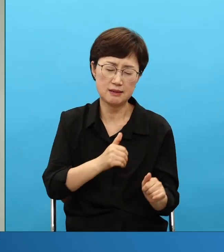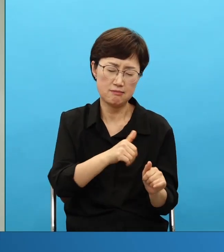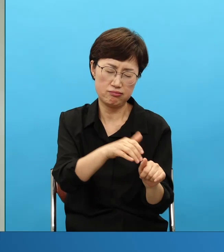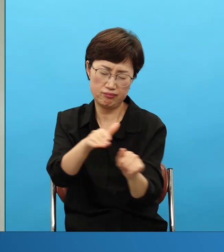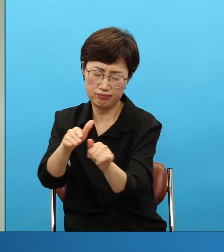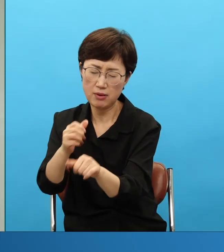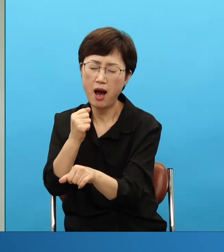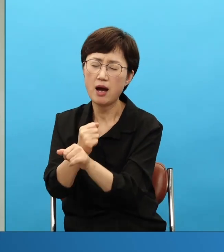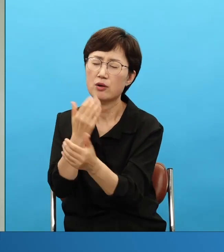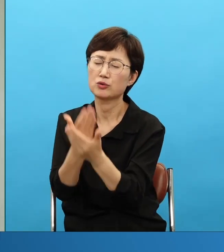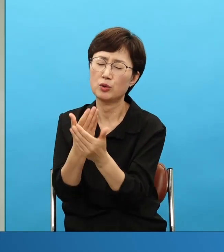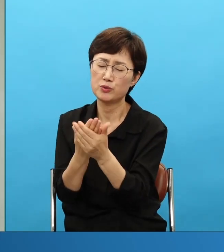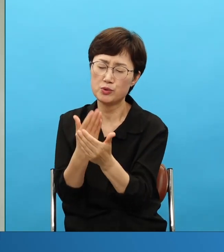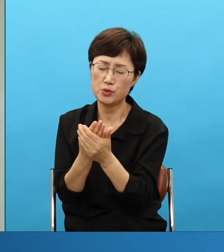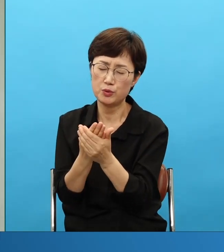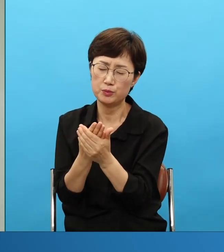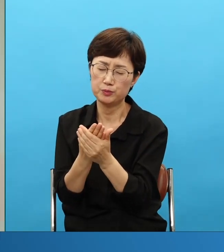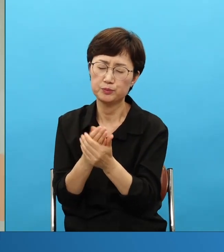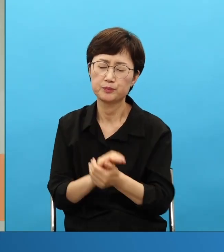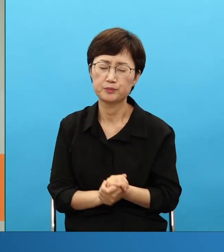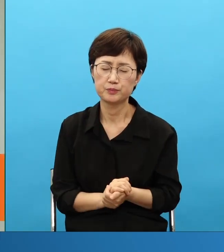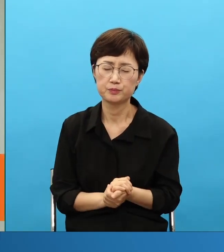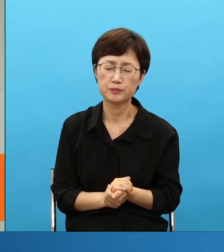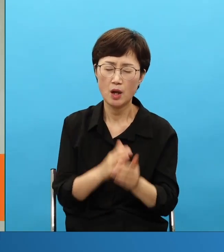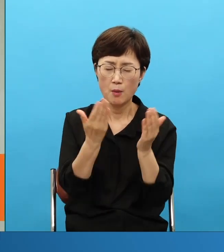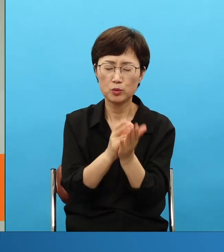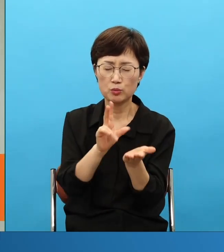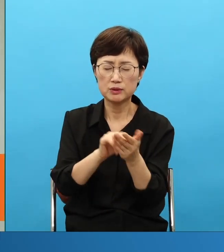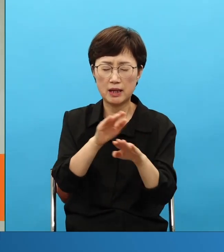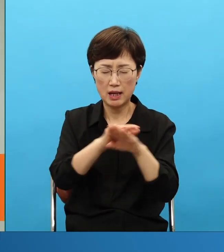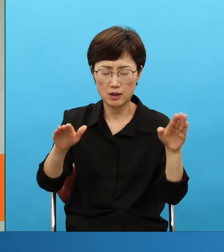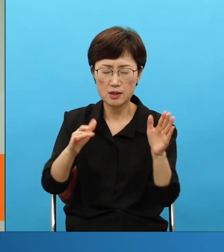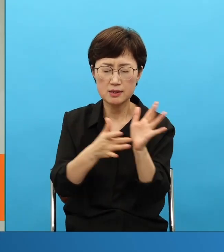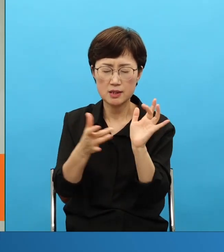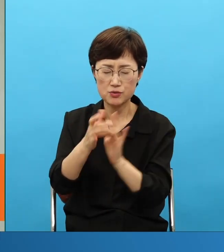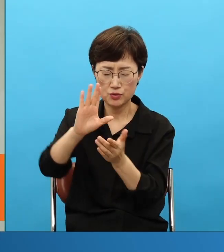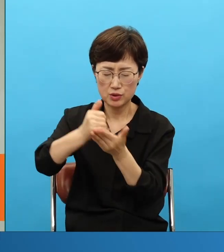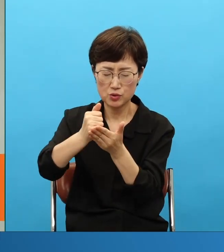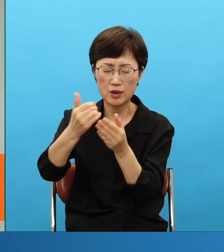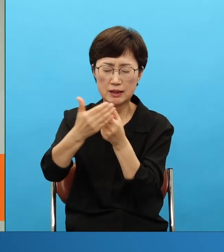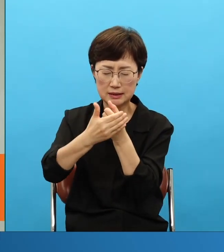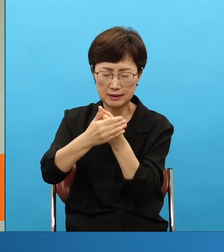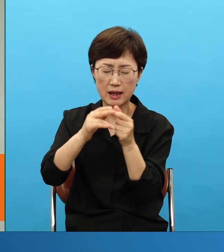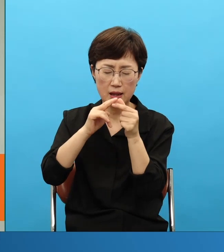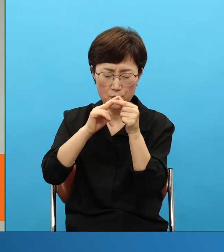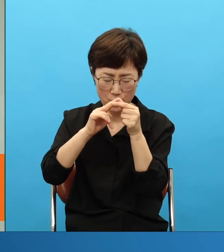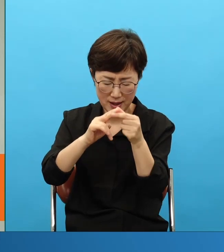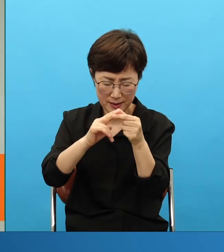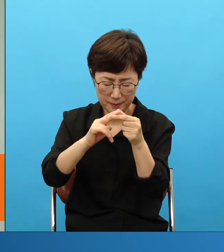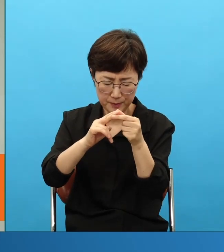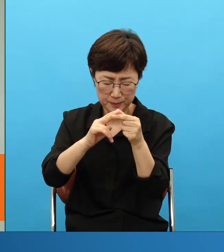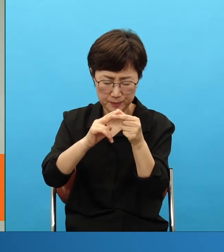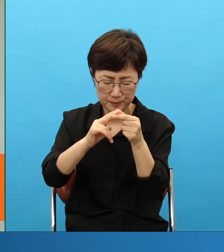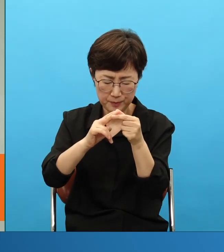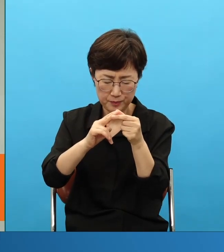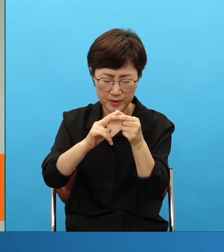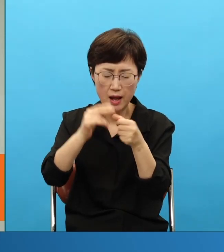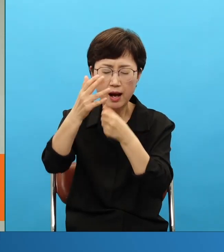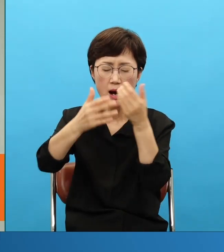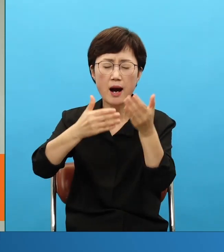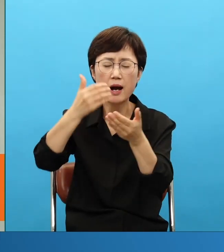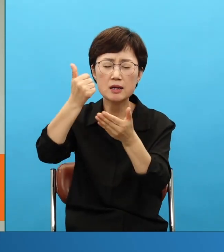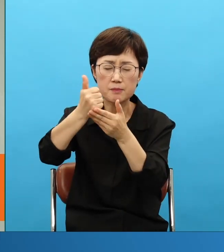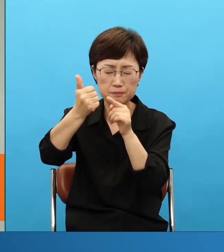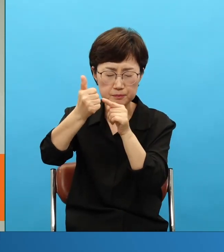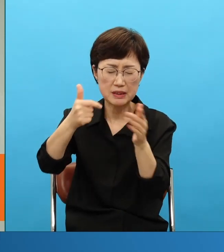you bless us 10 million folks so that we could really raise up the 10,000 disciples. 모든 문제 해결자이신 예수 그리스도의 은혜와 May the grace of our Lord Jesus Christ, the solution to all things,